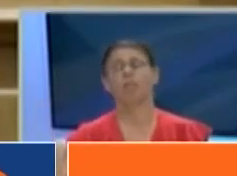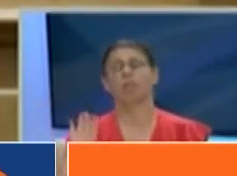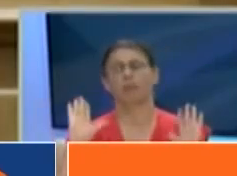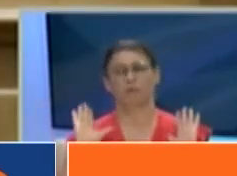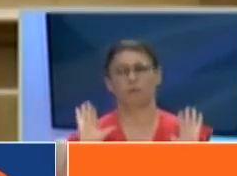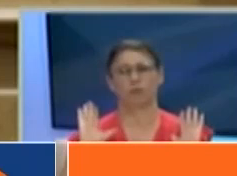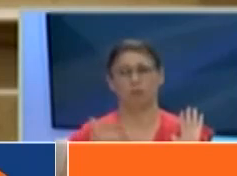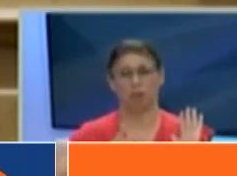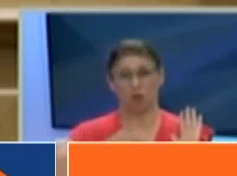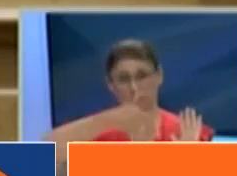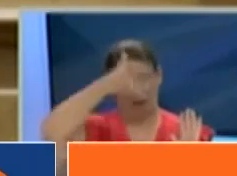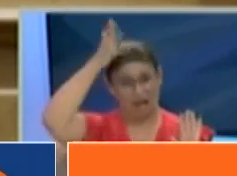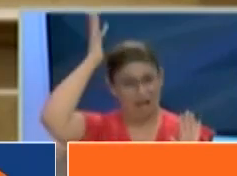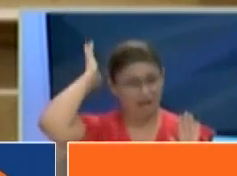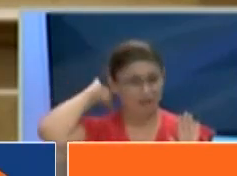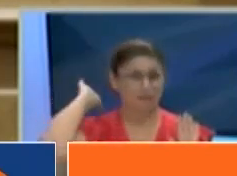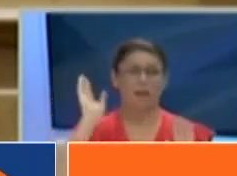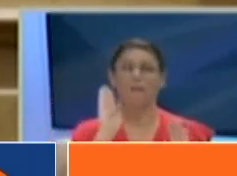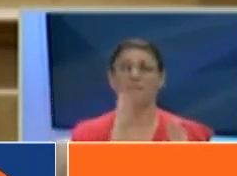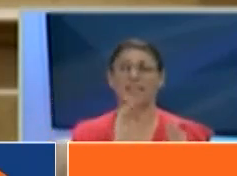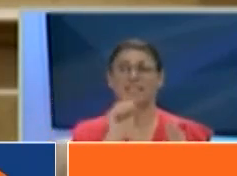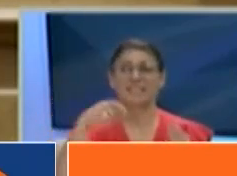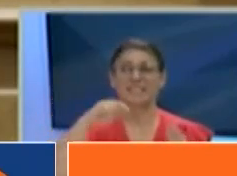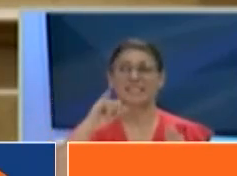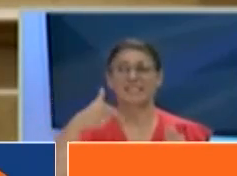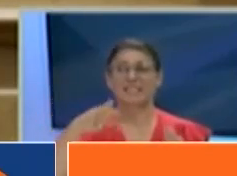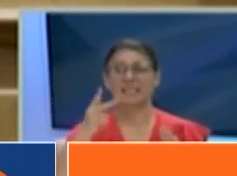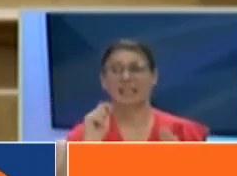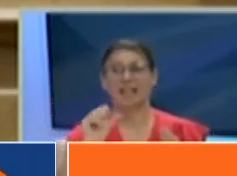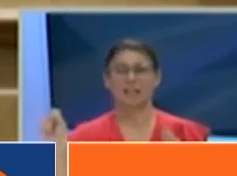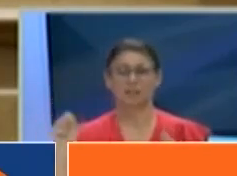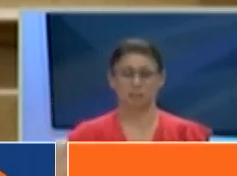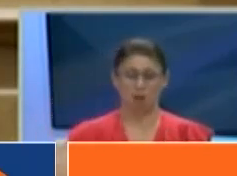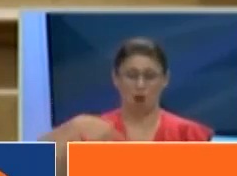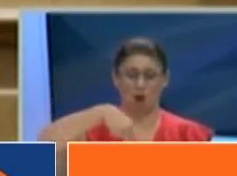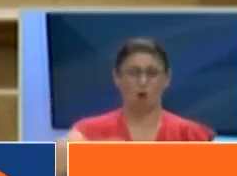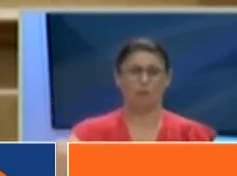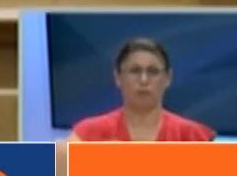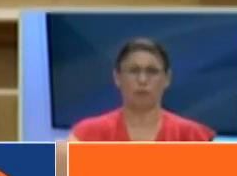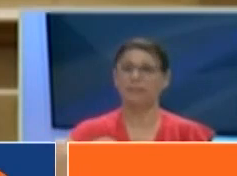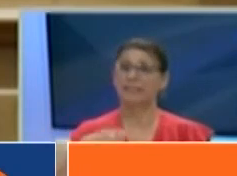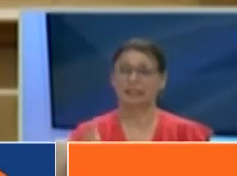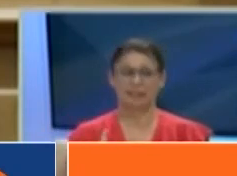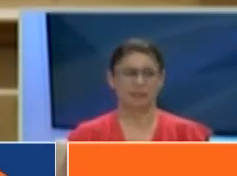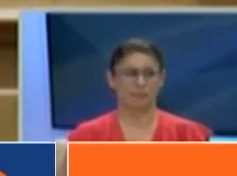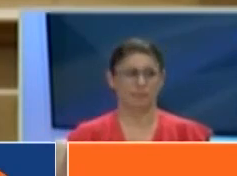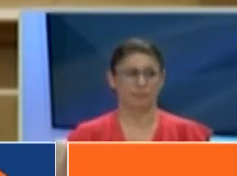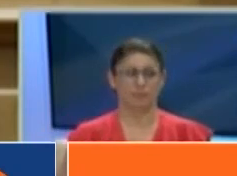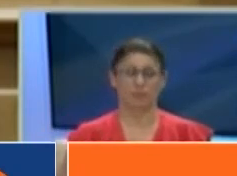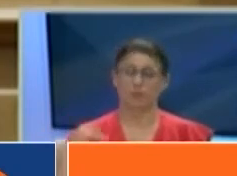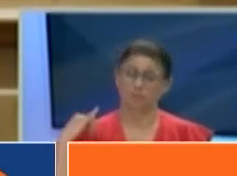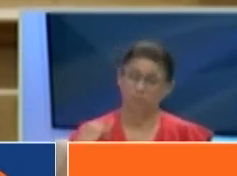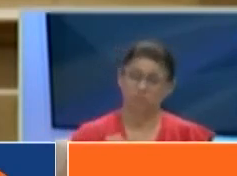κινηθούν τα κόμματα του κοινοβουλευτικού τόξου τα οποία όπως είδαμε είδαμε και την ανακοίνωση του πασοκ ζητούν παρεμβάσεις για όλο αυτό το